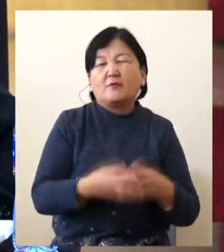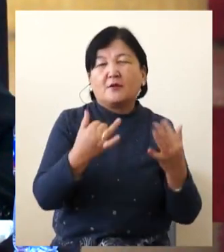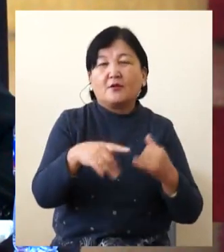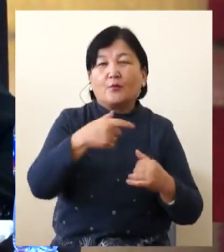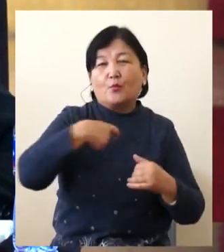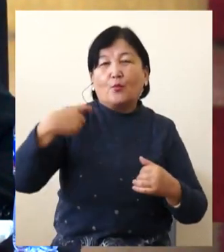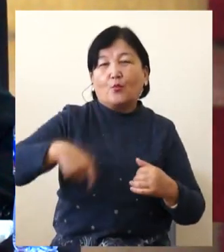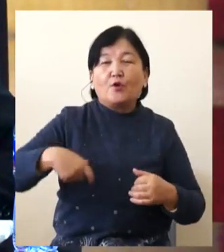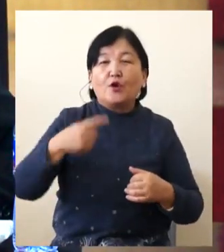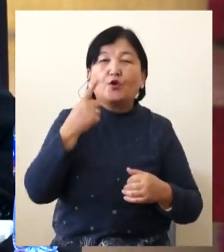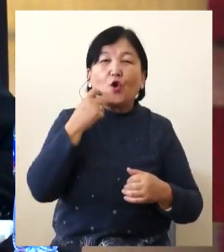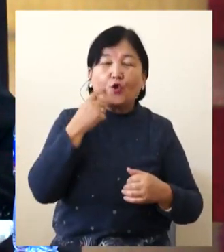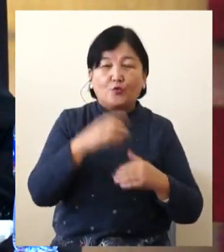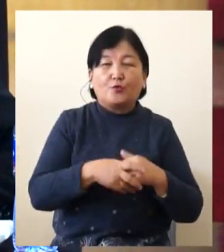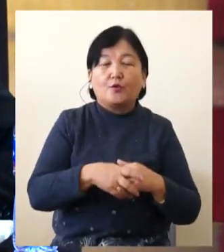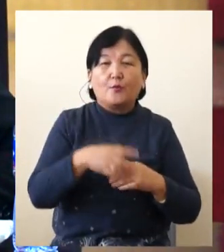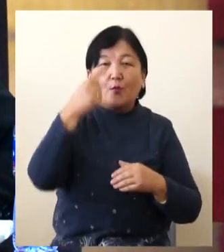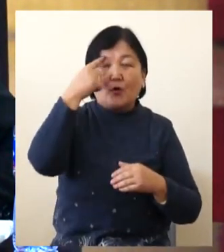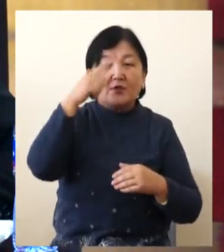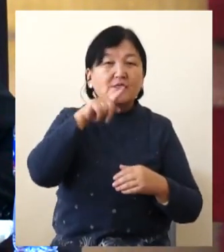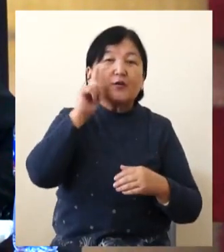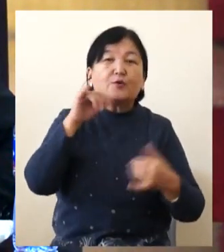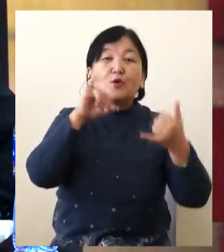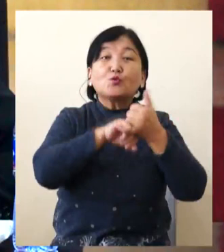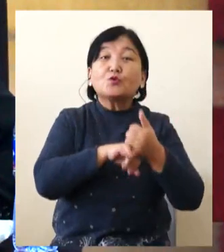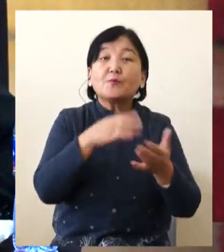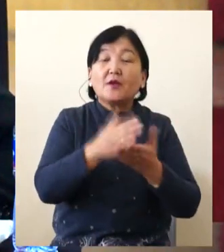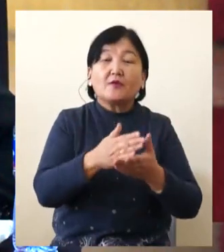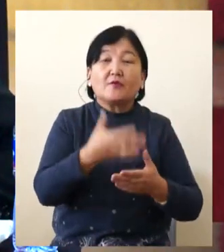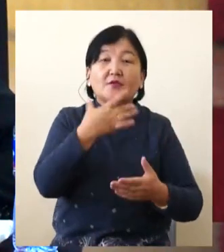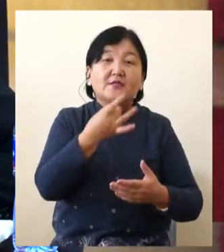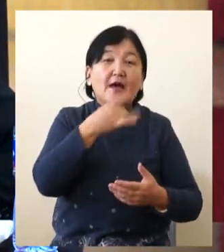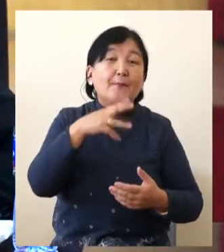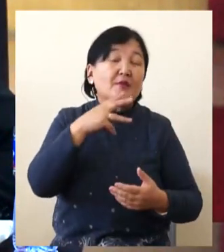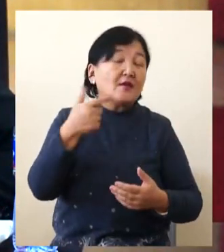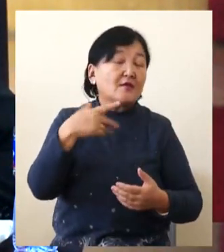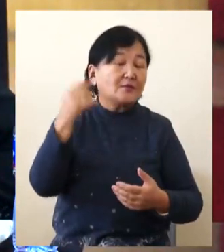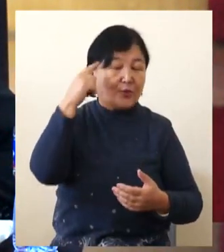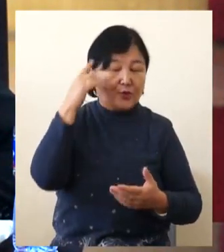хэдэн бурьяад охин Монгол залуутай суусан байх. Тэгээ манай эргэн бос. Энэ бол сайхан мэдээ гэж байна.